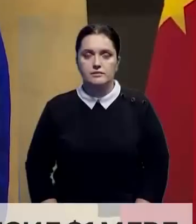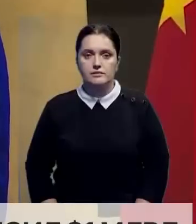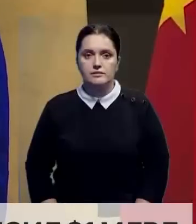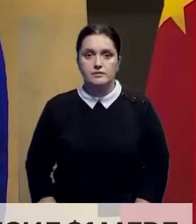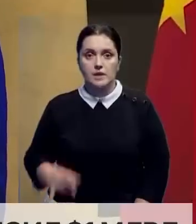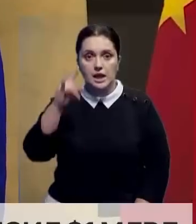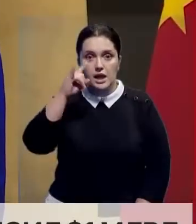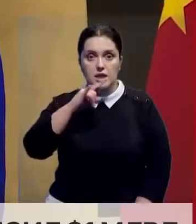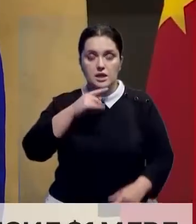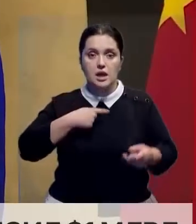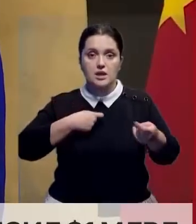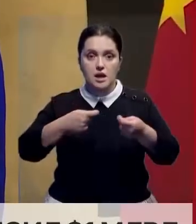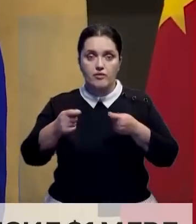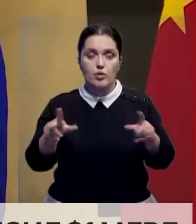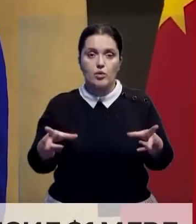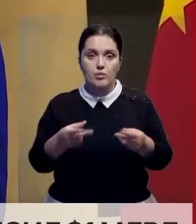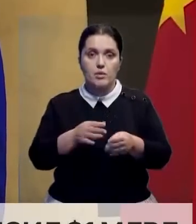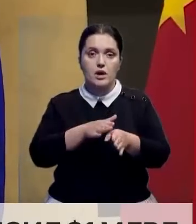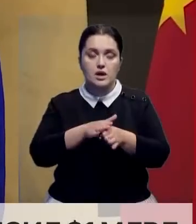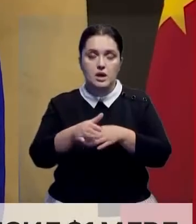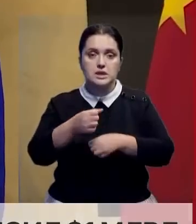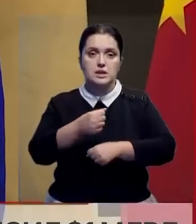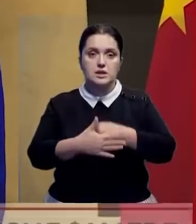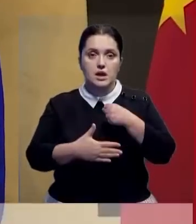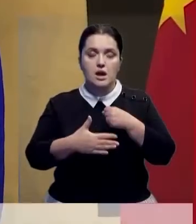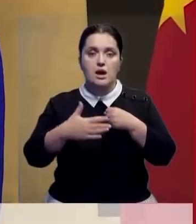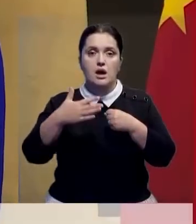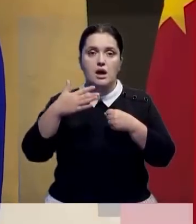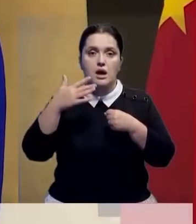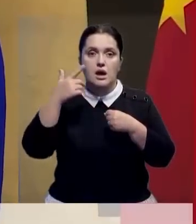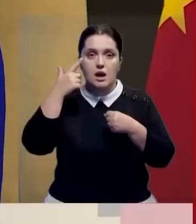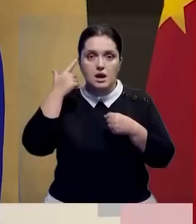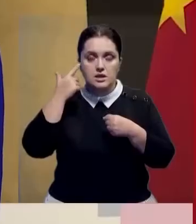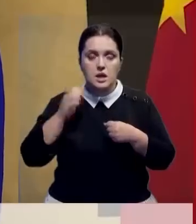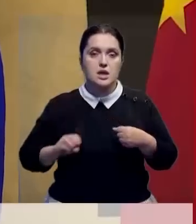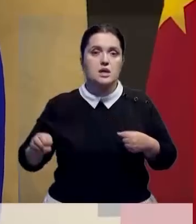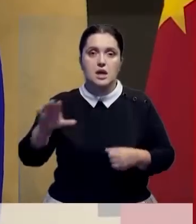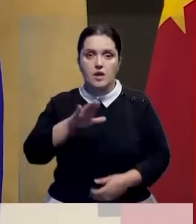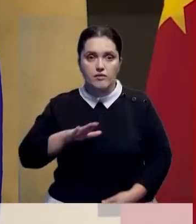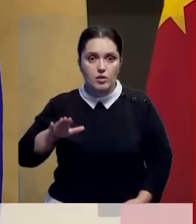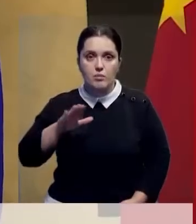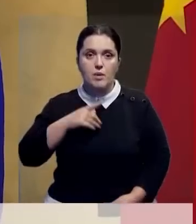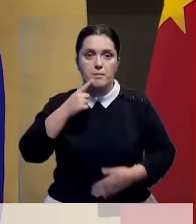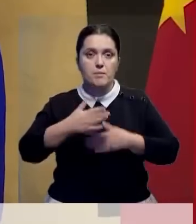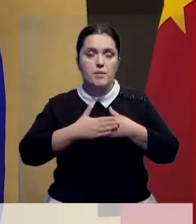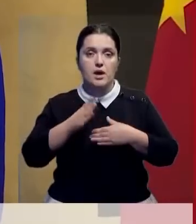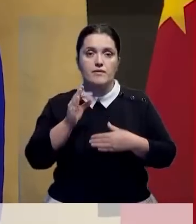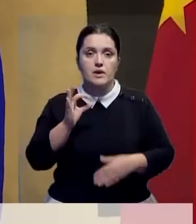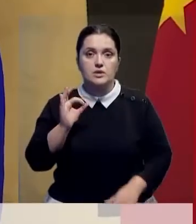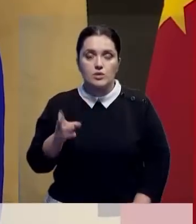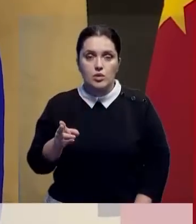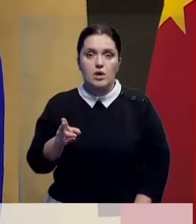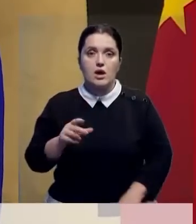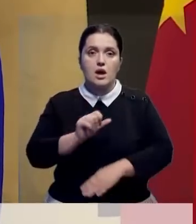Казахстанские товары успешно реализуются в странах Центральной Азии, Европейском Союзе, на Ближнем Востоке.